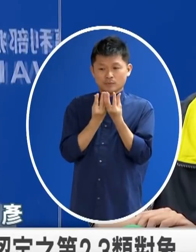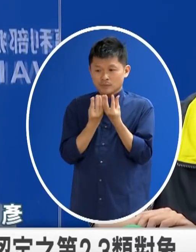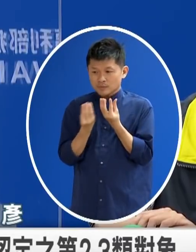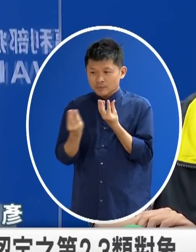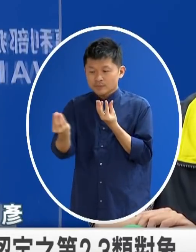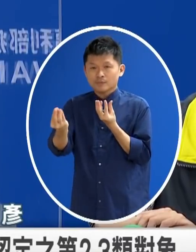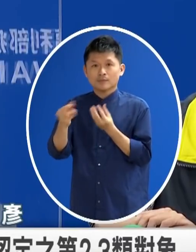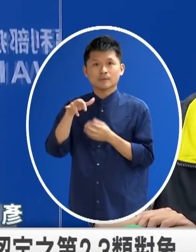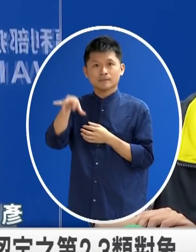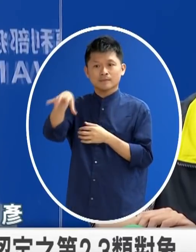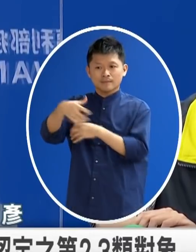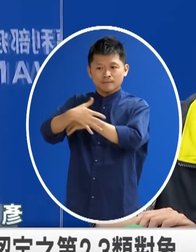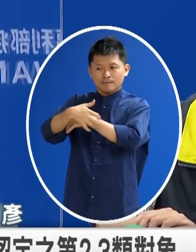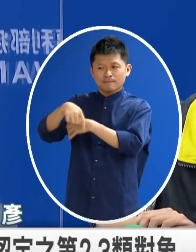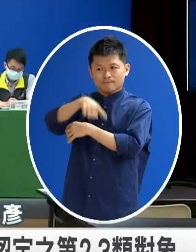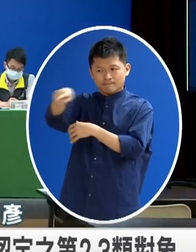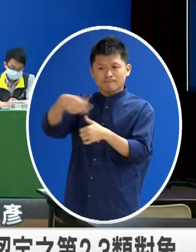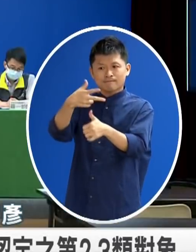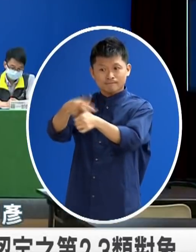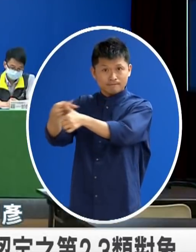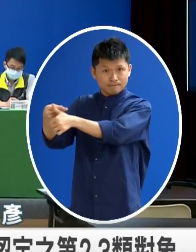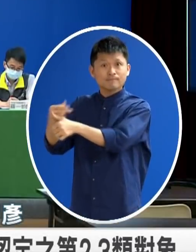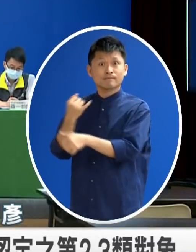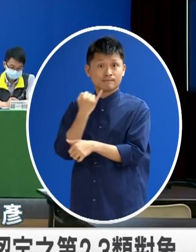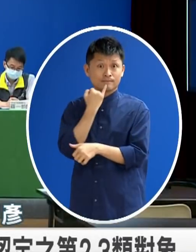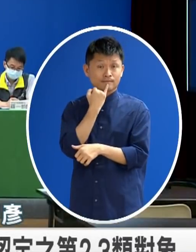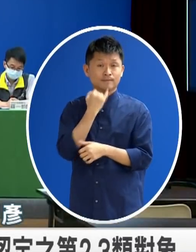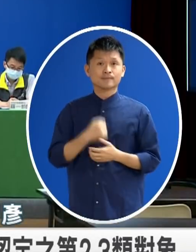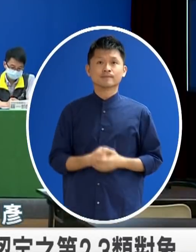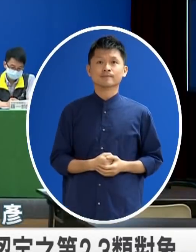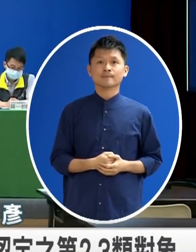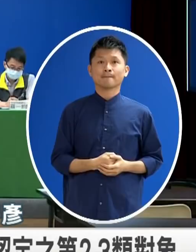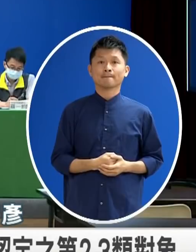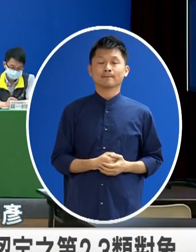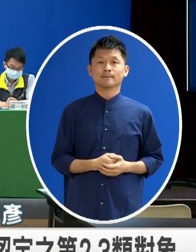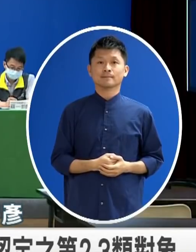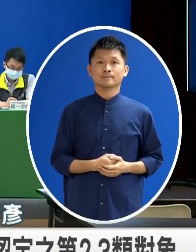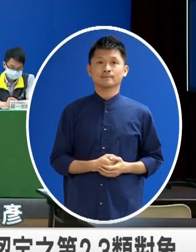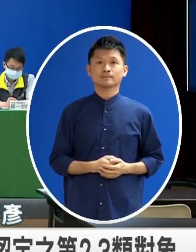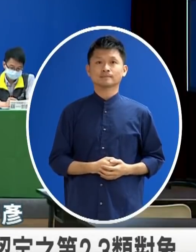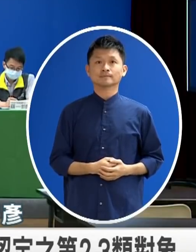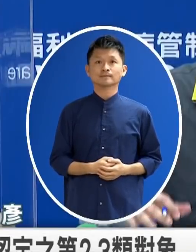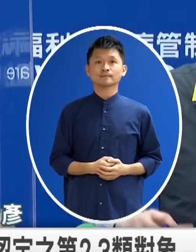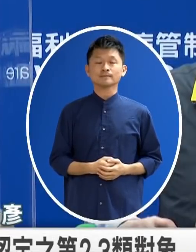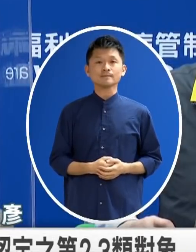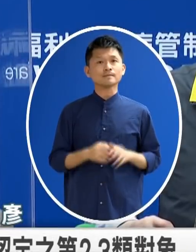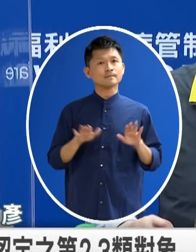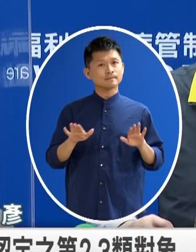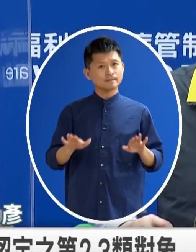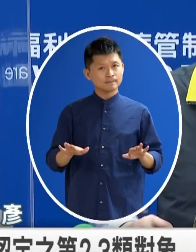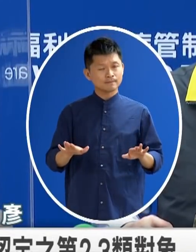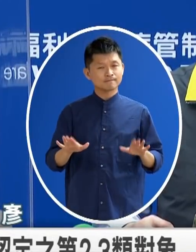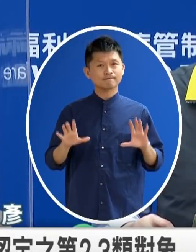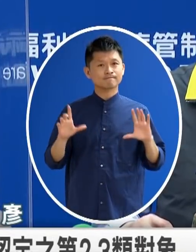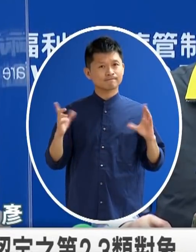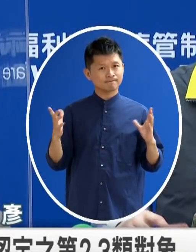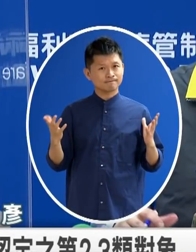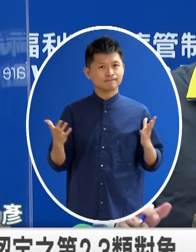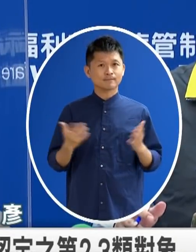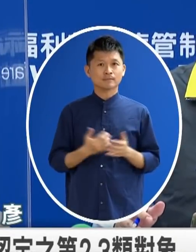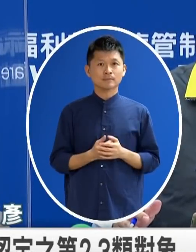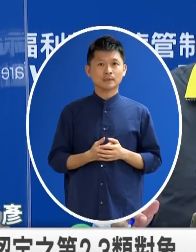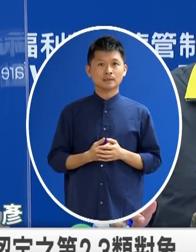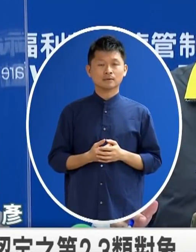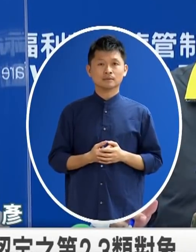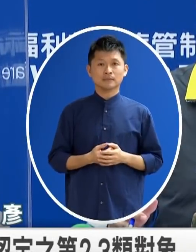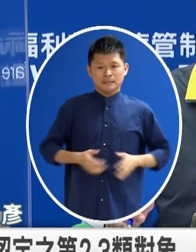机场的工作人员。 好，那至于就是说哈，现在大概也没有说一定要